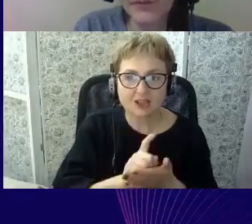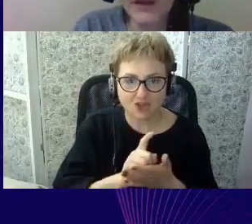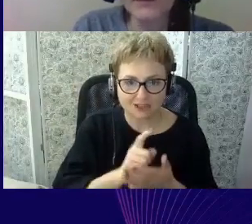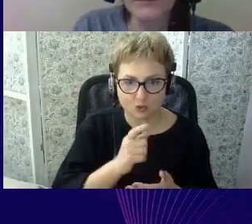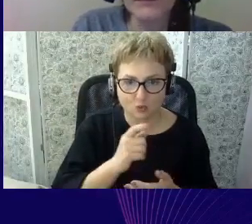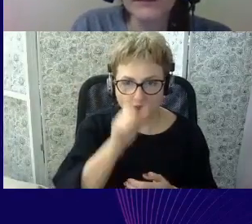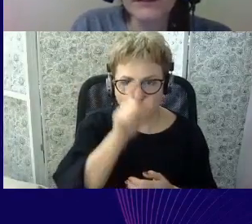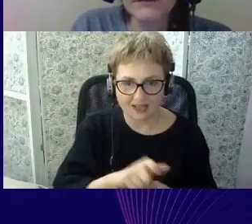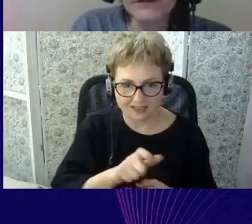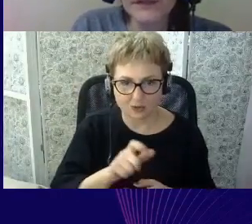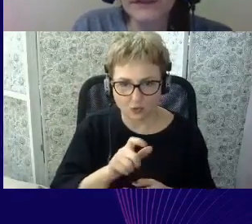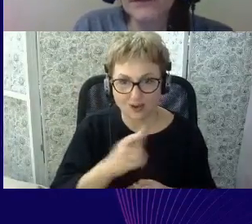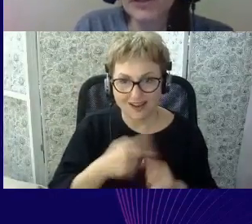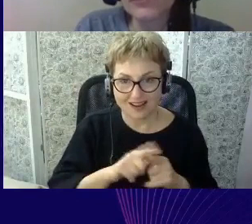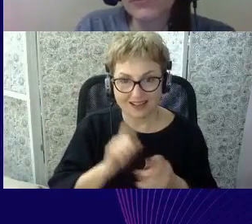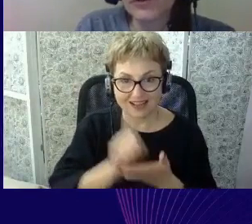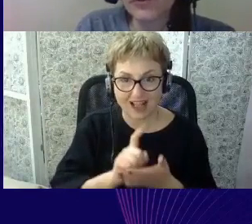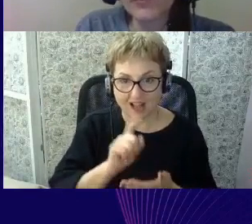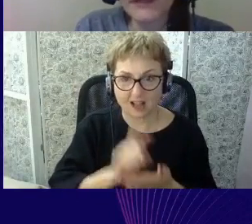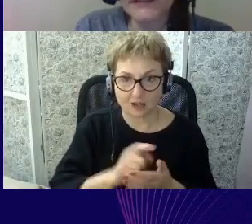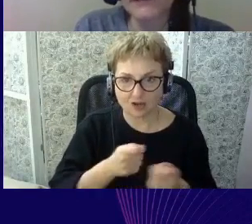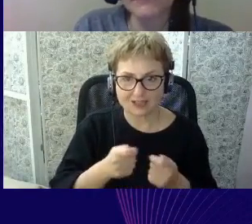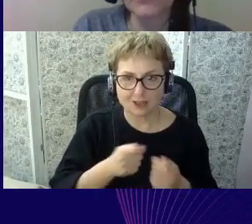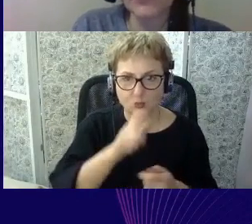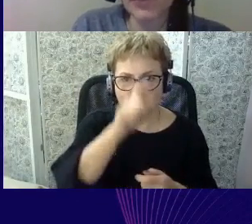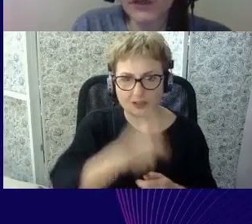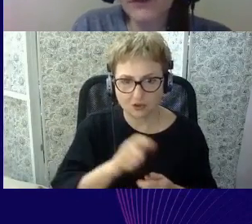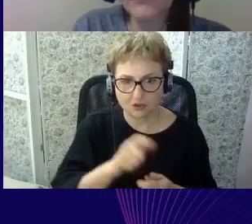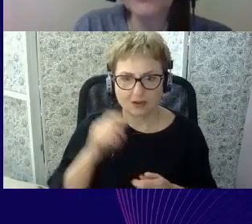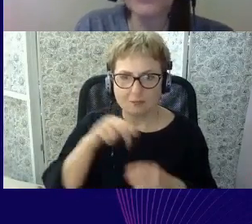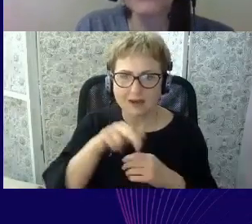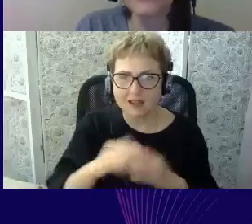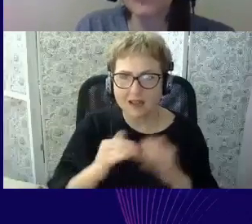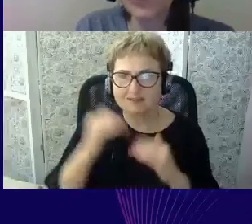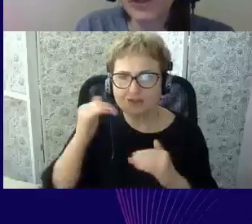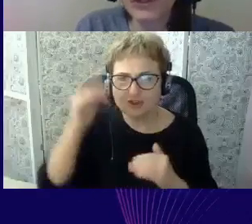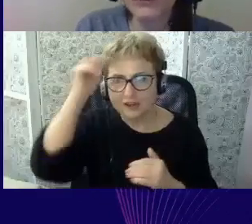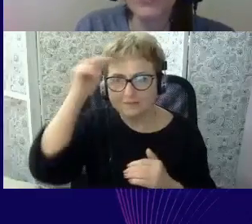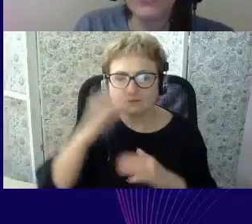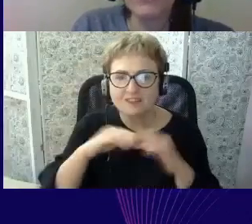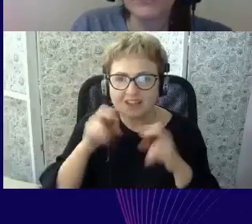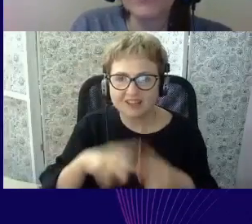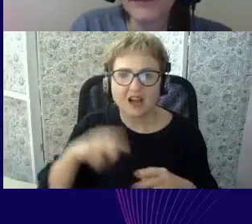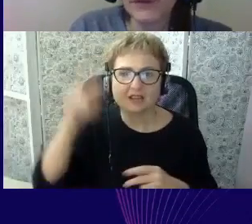лицо. И это должностное лицо, пройдя повышение квалификации,